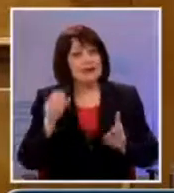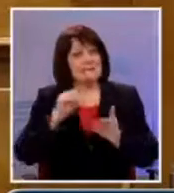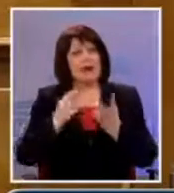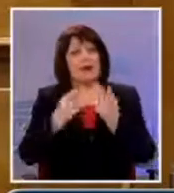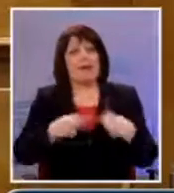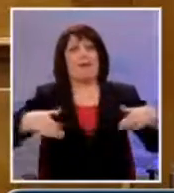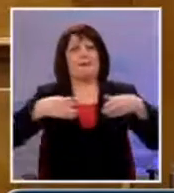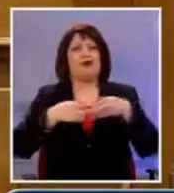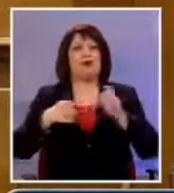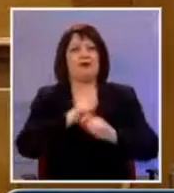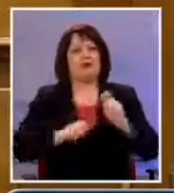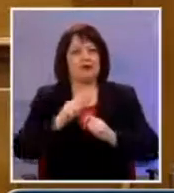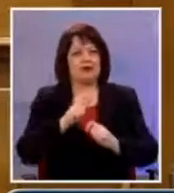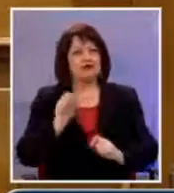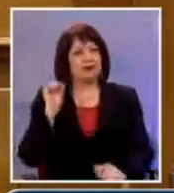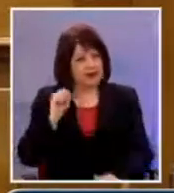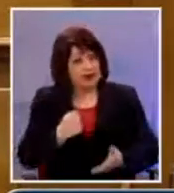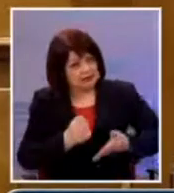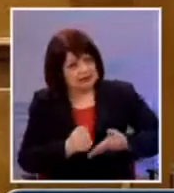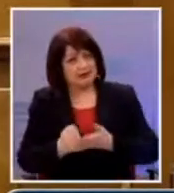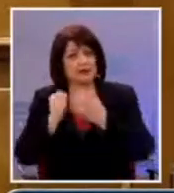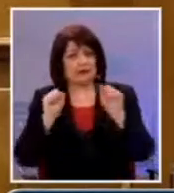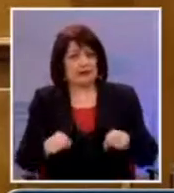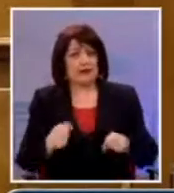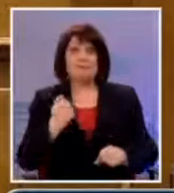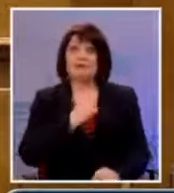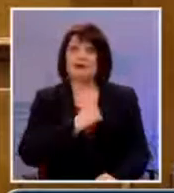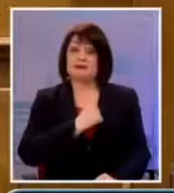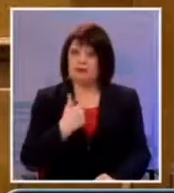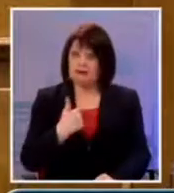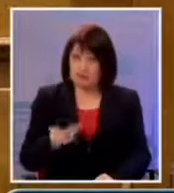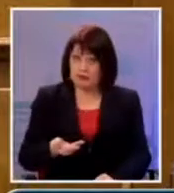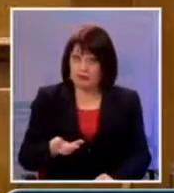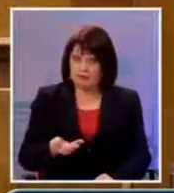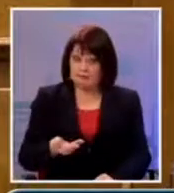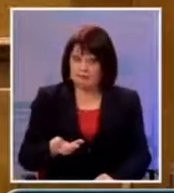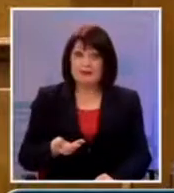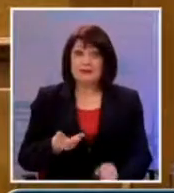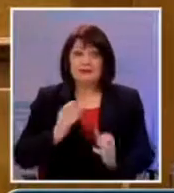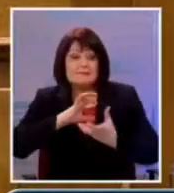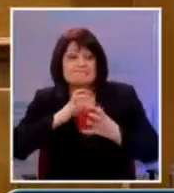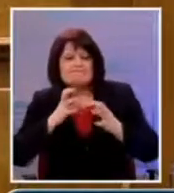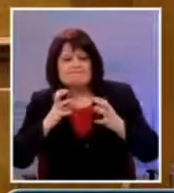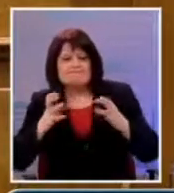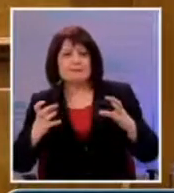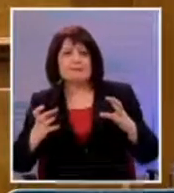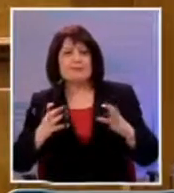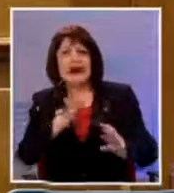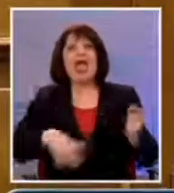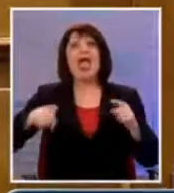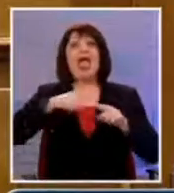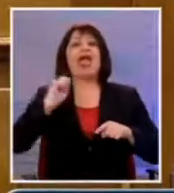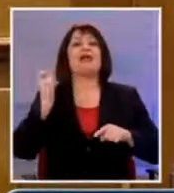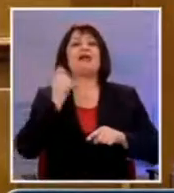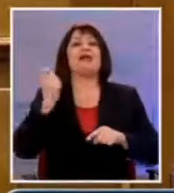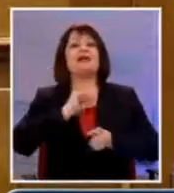επανασυγκρότηση αυτής της Επιτροπής του Κοινοβουλίου. Πιστεύουμε ότι αυτή τη σύνθετη, συλλογική, εθνική προσπάθεια